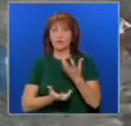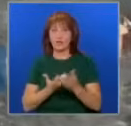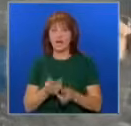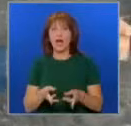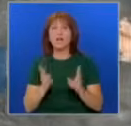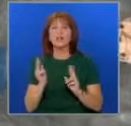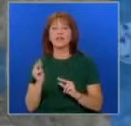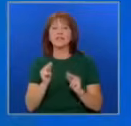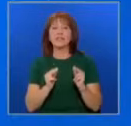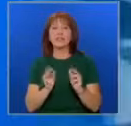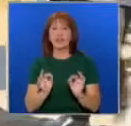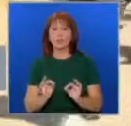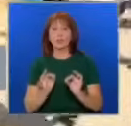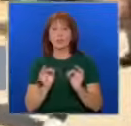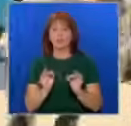по сигурността.